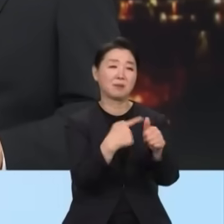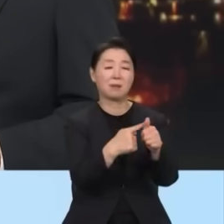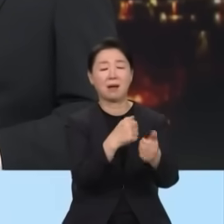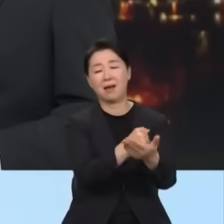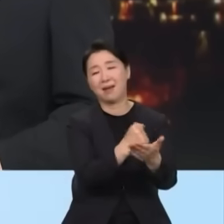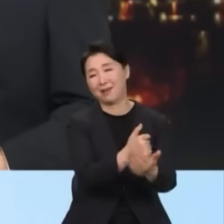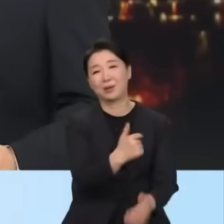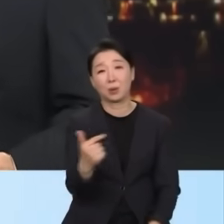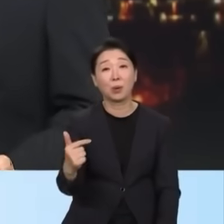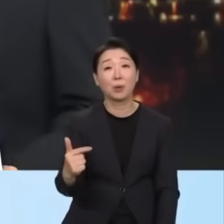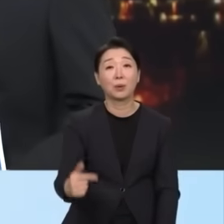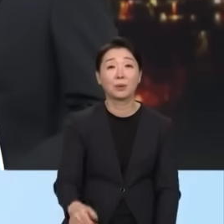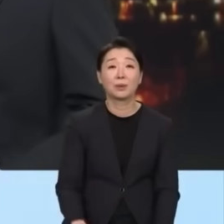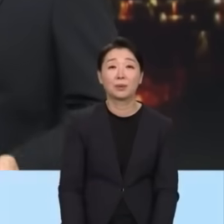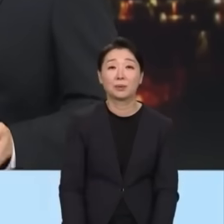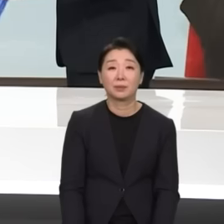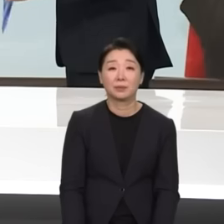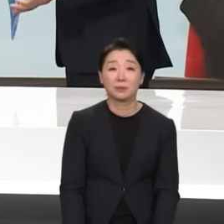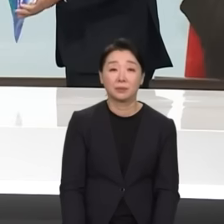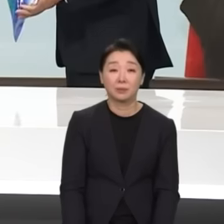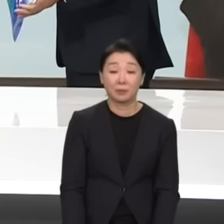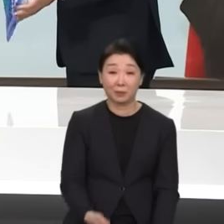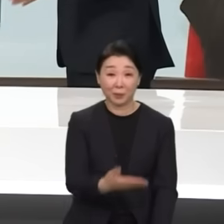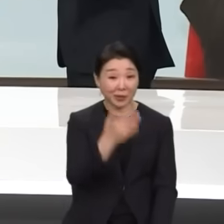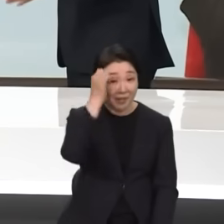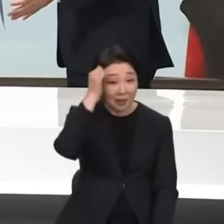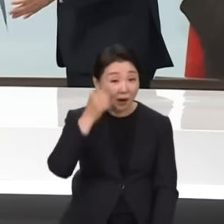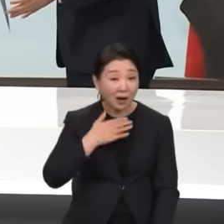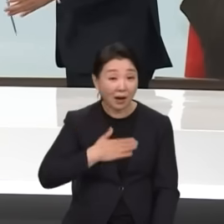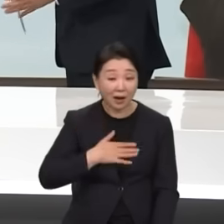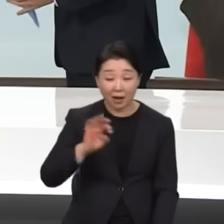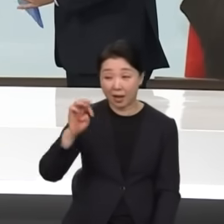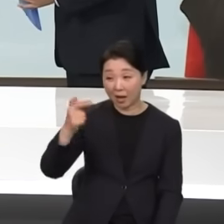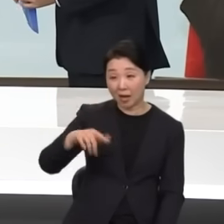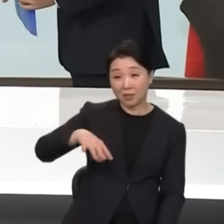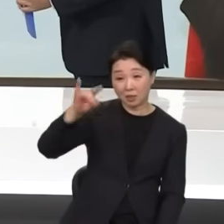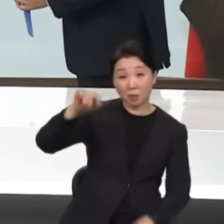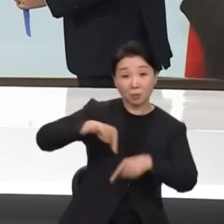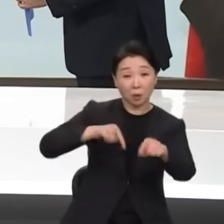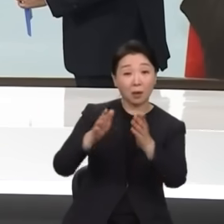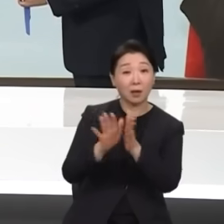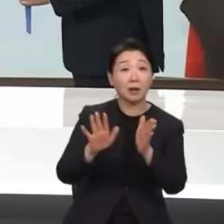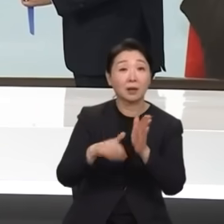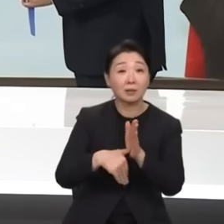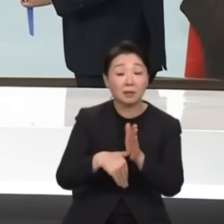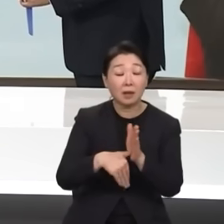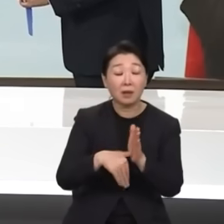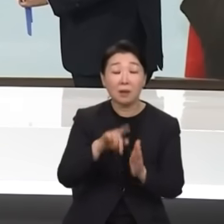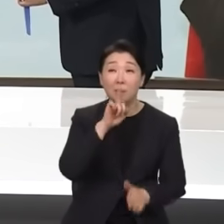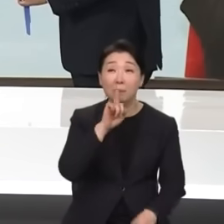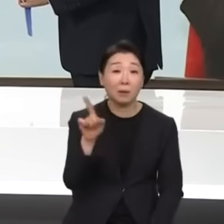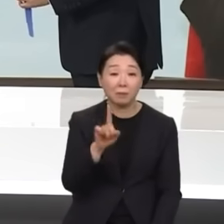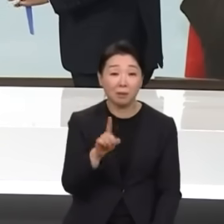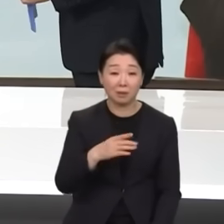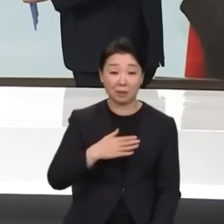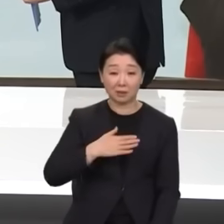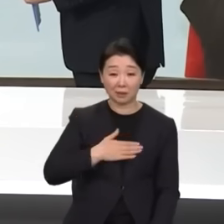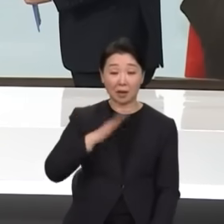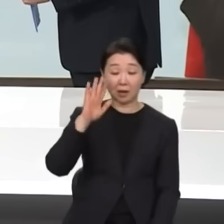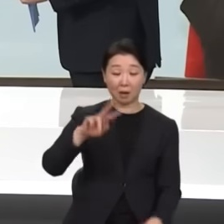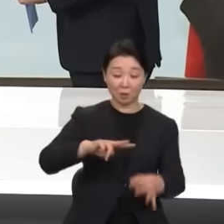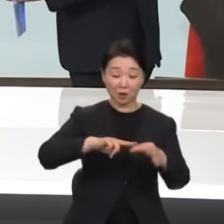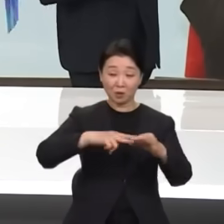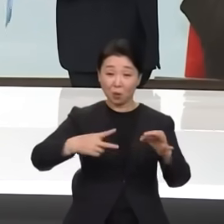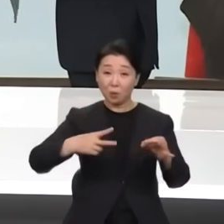분석도 있는 건데 네. 그런데 참고로 앵커도 기억하시겠지만 한동훈 위원장이 처음 정치권에 들어왔을 때는 이렇게 얘기를 했었죠. 자신 앞으로